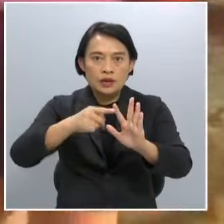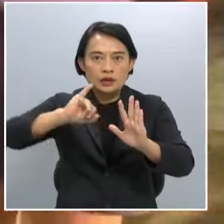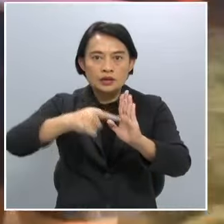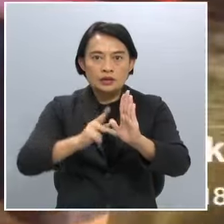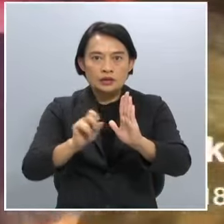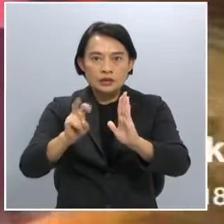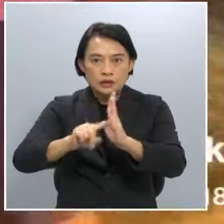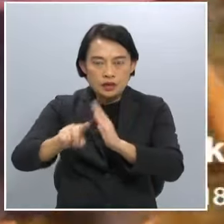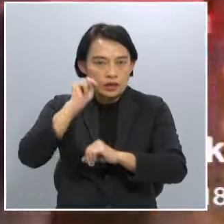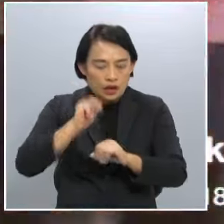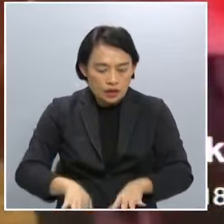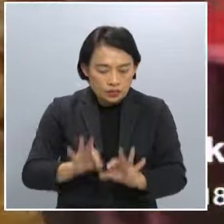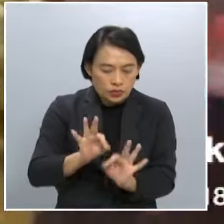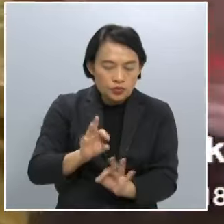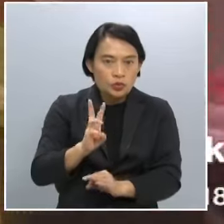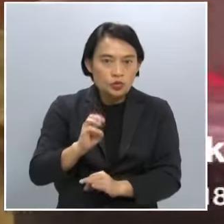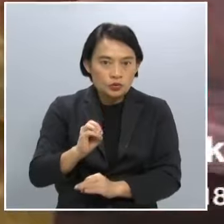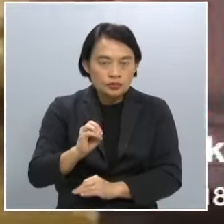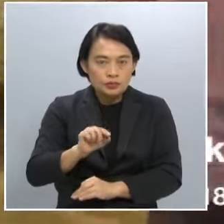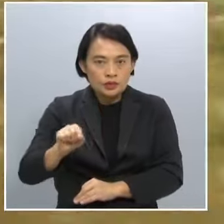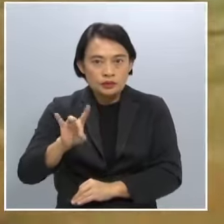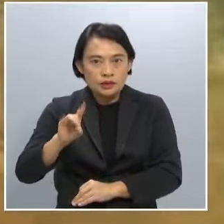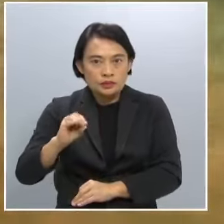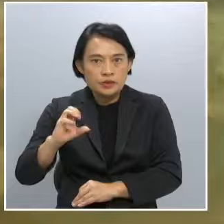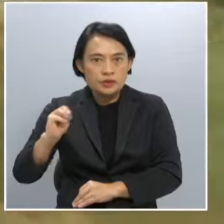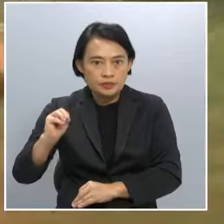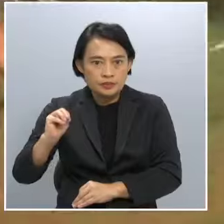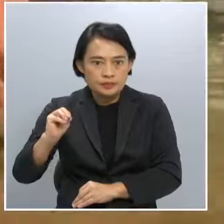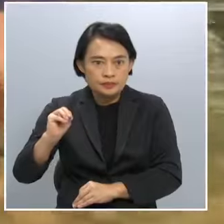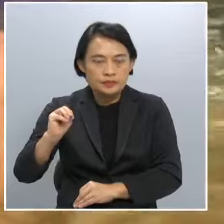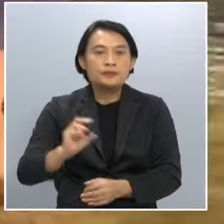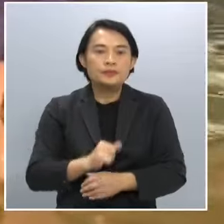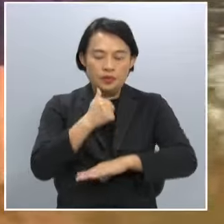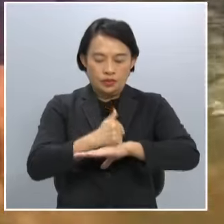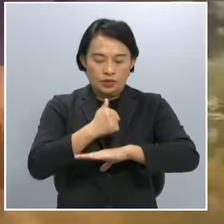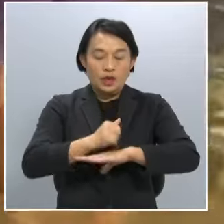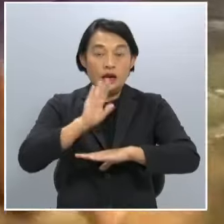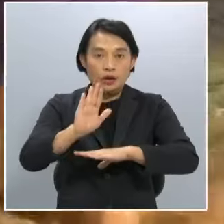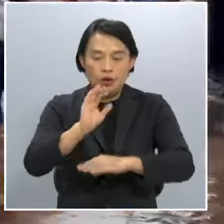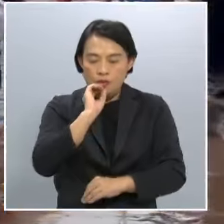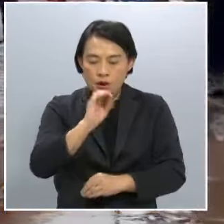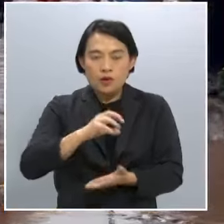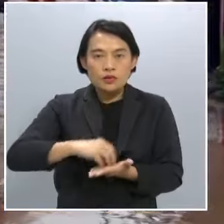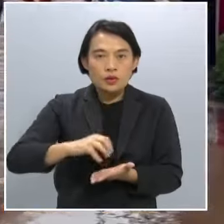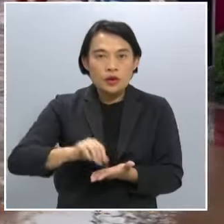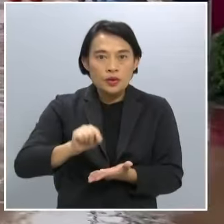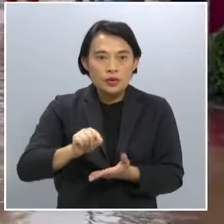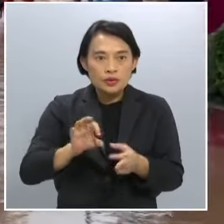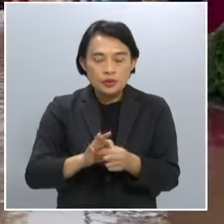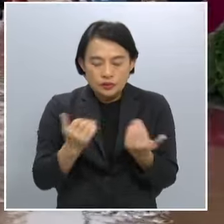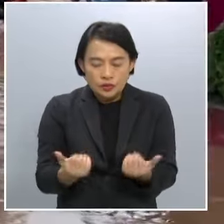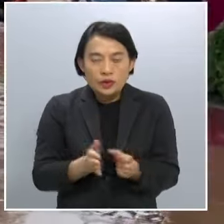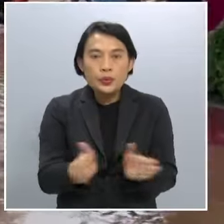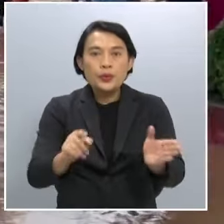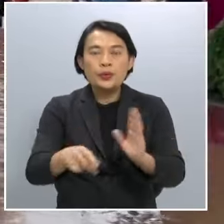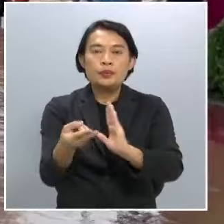ครับอยู่ที่60ถึง80เซนนะฮะ ค่ะทางผู้ว่าสมภพยังบอกด้วยนะคะว่าสถานการณ์ภาพรวมของหนองค